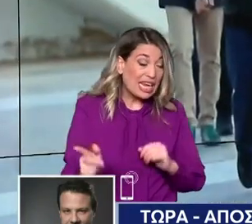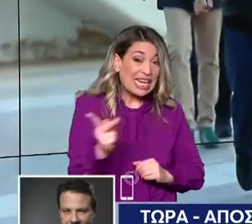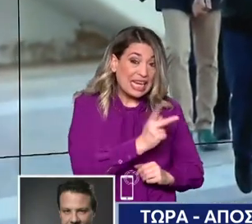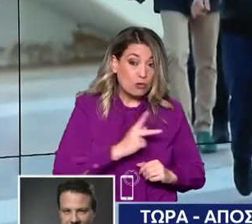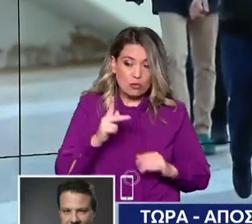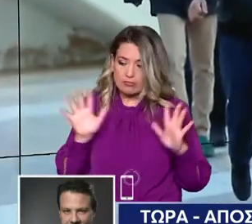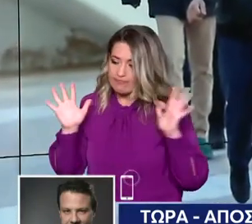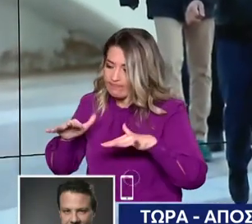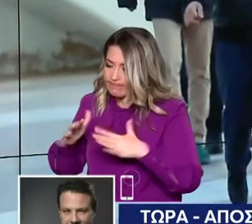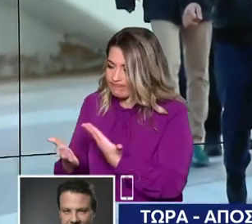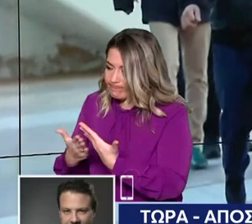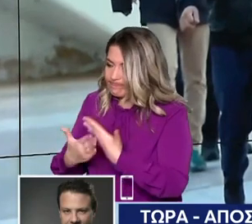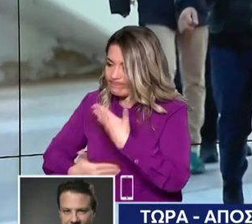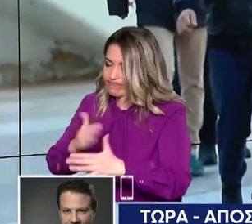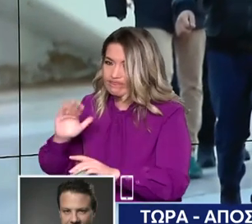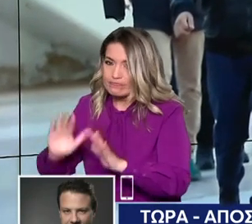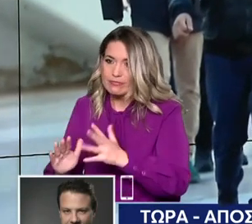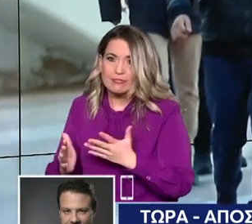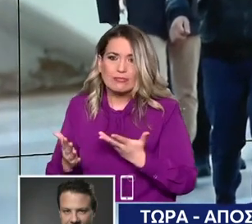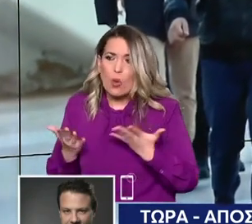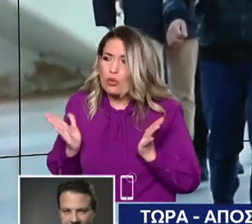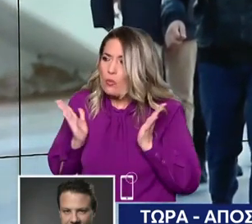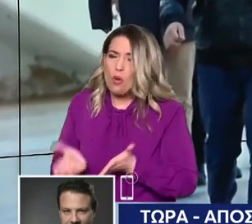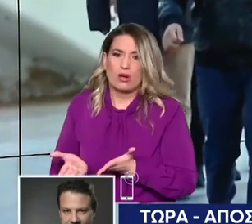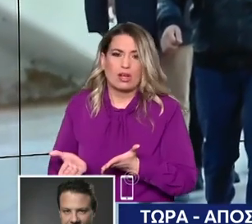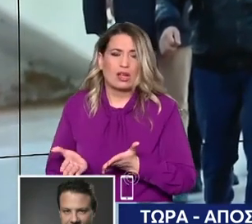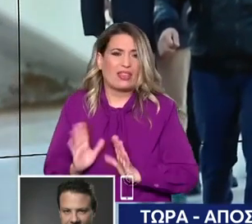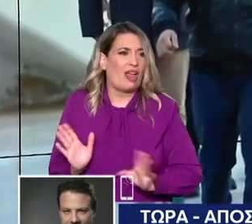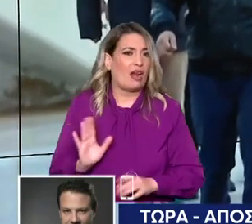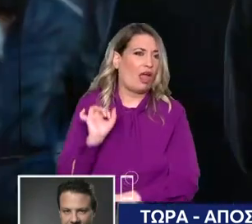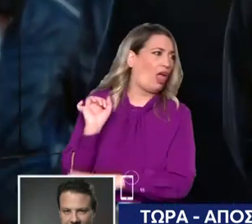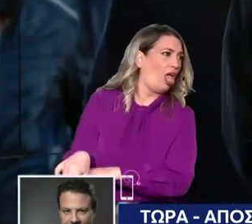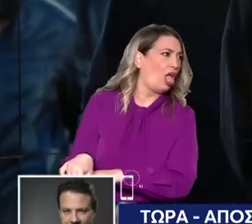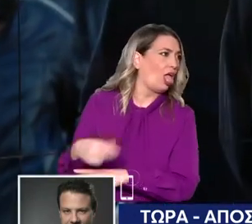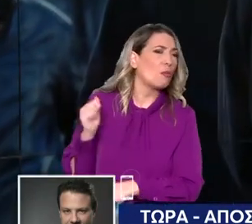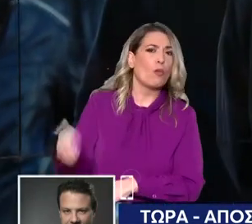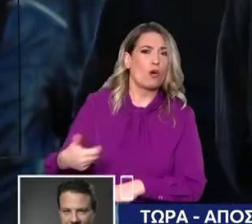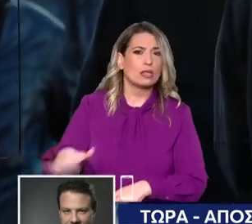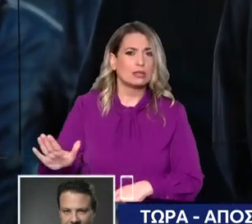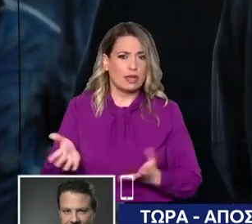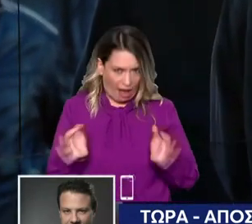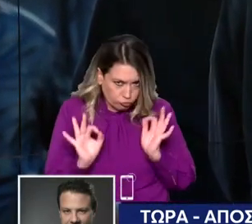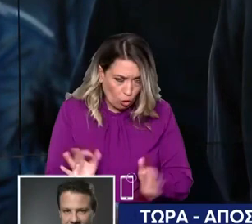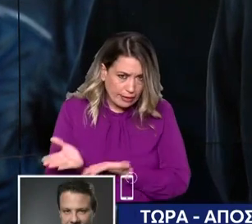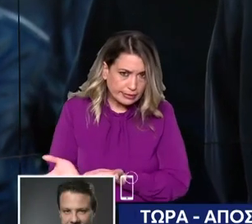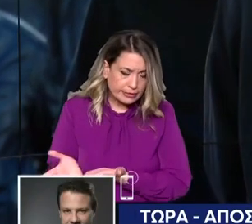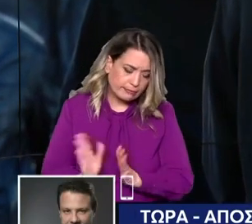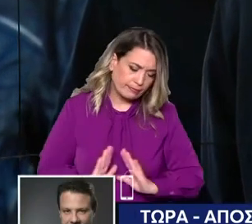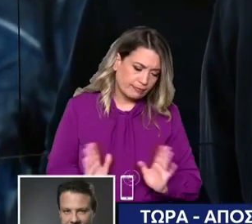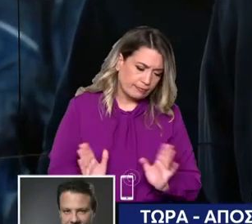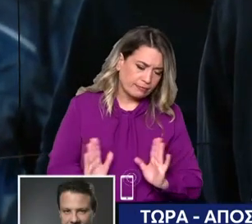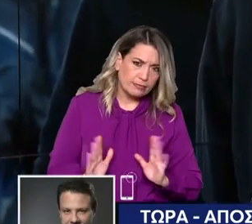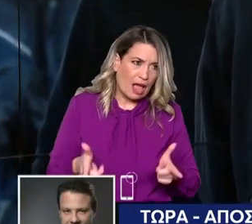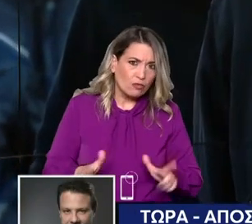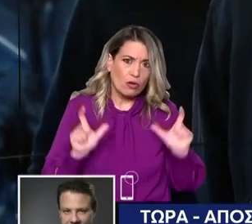επιστημονικό δυναμικό και ότι έχει αυτή η χώρα τέλος πάντων και είναι αφημένο στην τύχη του στην ουσία έτσι αυτή είναι η πραγματικότητα για να μην τα ωραιοποιηση να κάνω